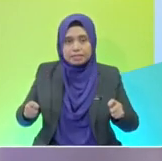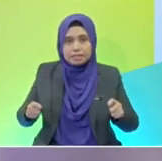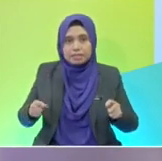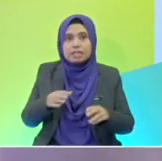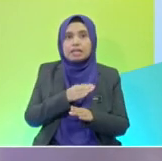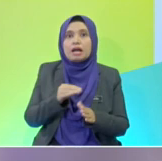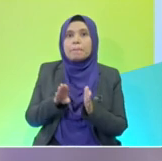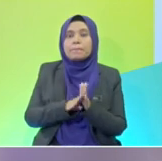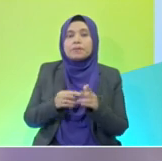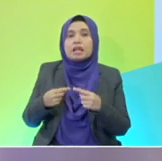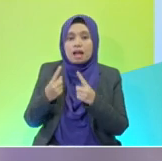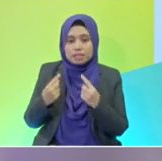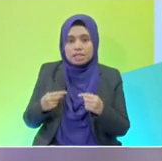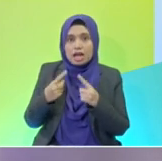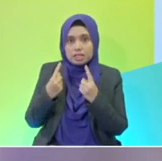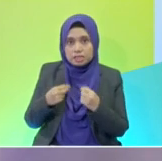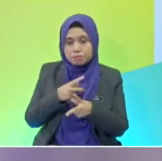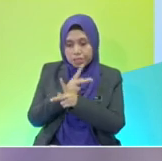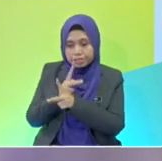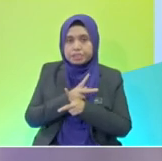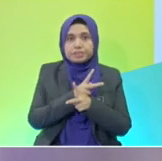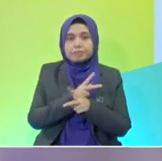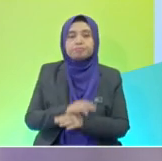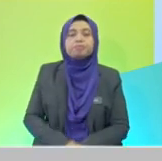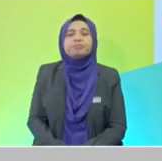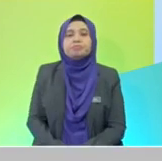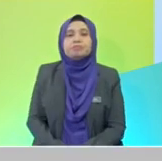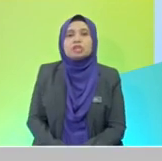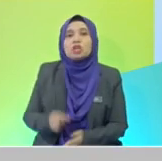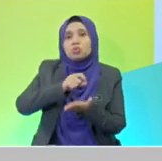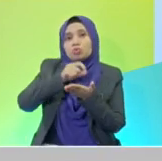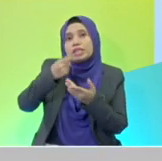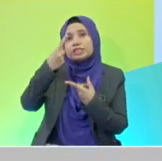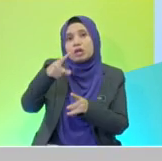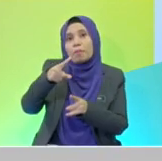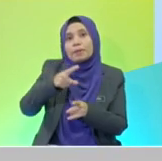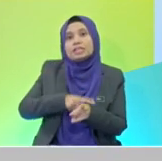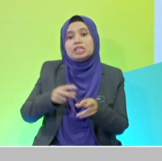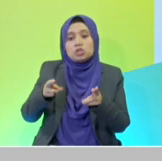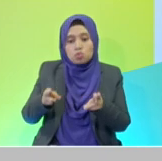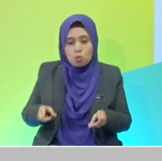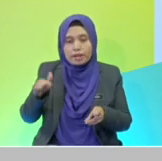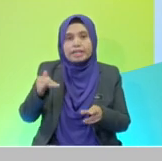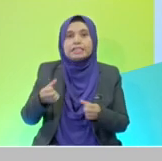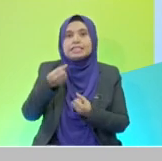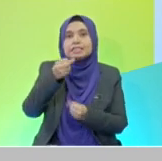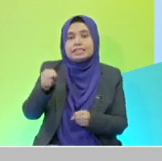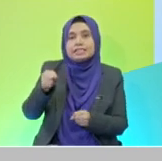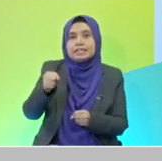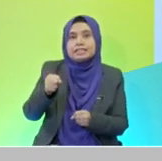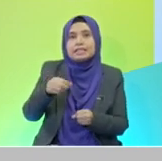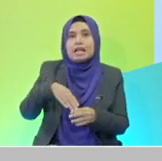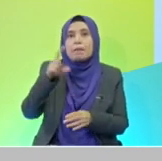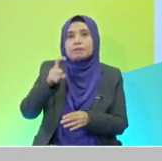Menanti Jawaban Oke seterusnya tulis jawaban di ruang yang disediakan mesti dalam